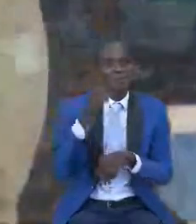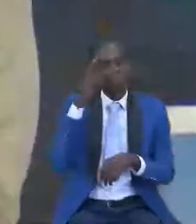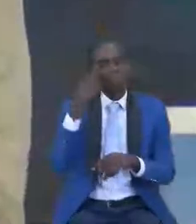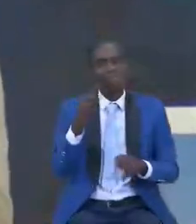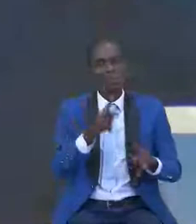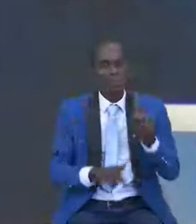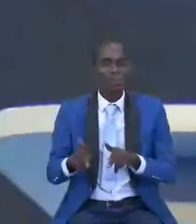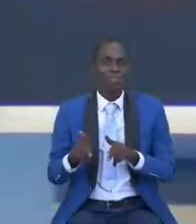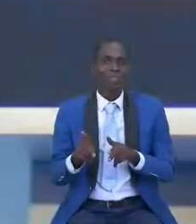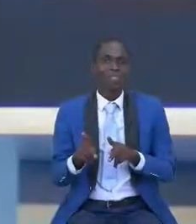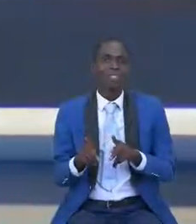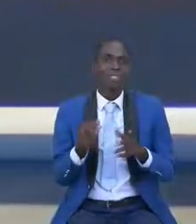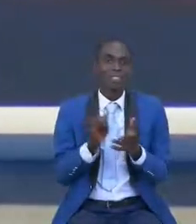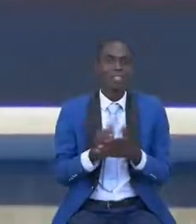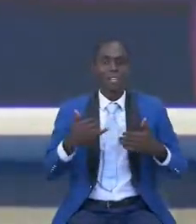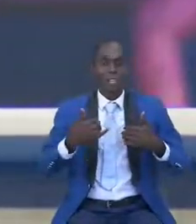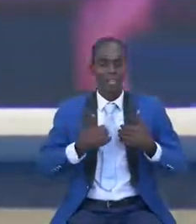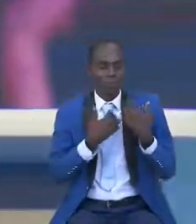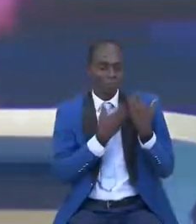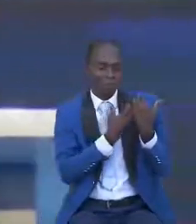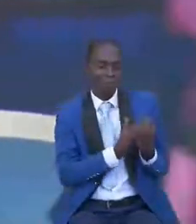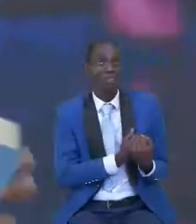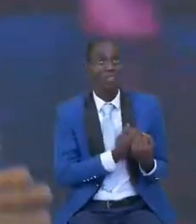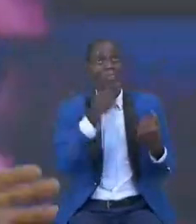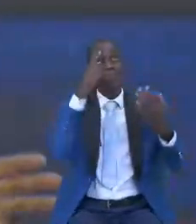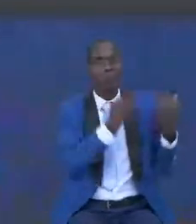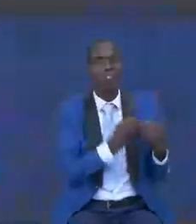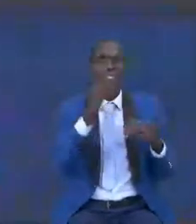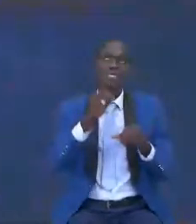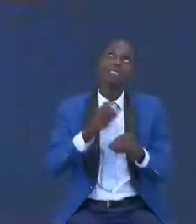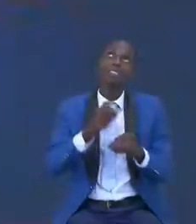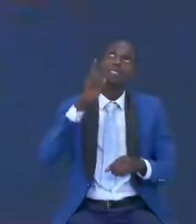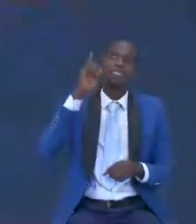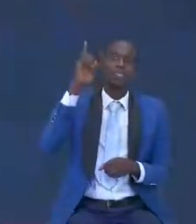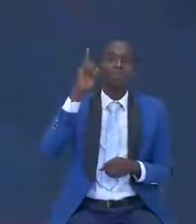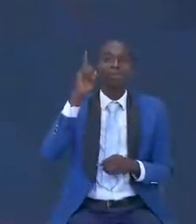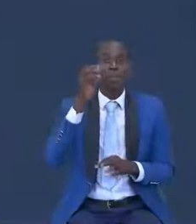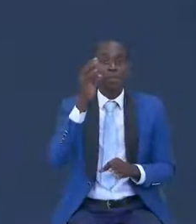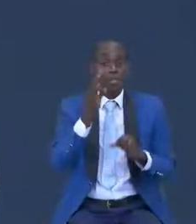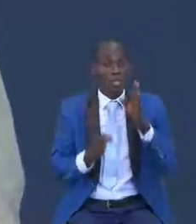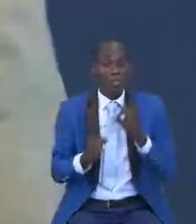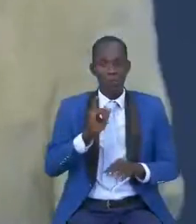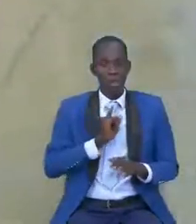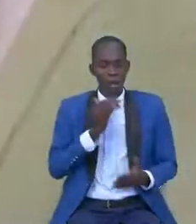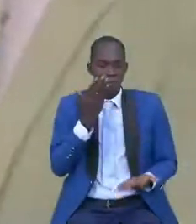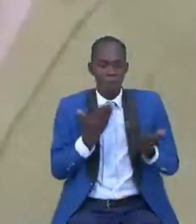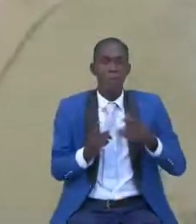Et quand il agit pour les gens, pour ceux qui ont la foi confiante en